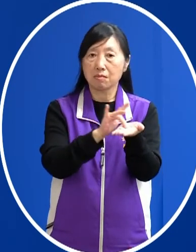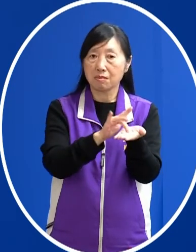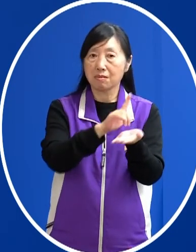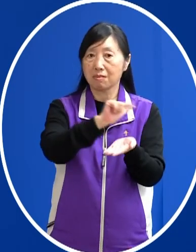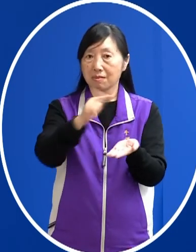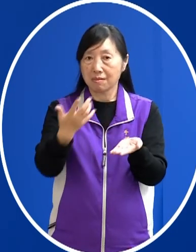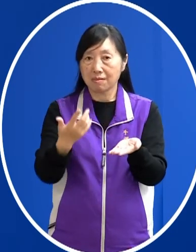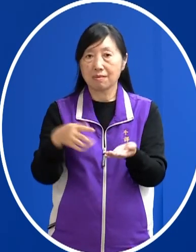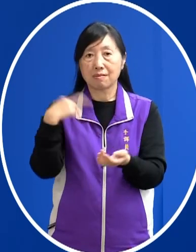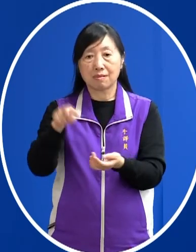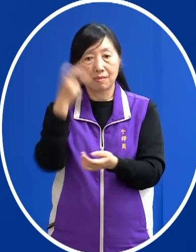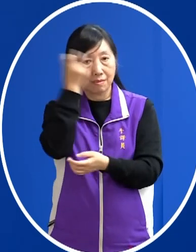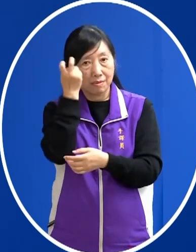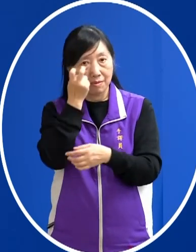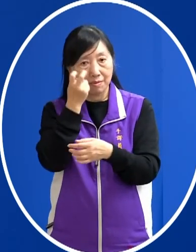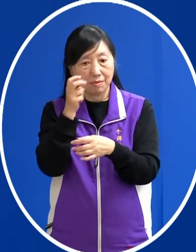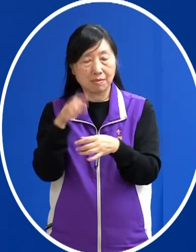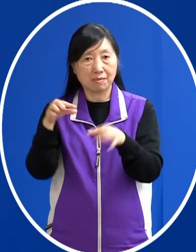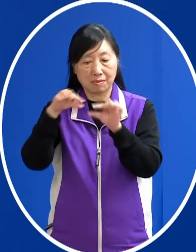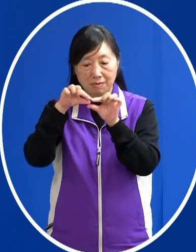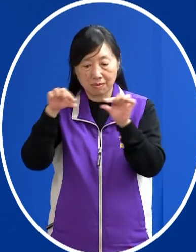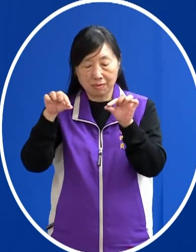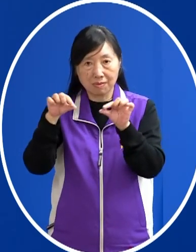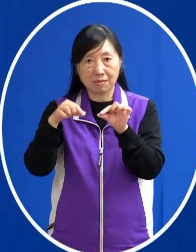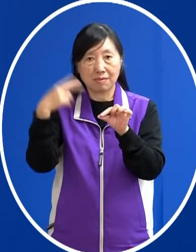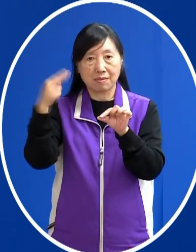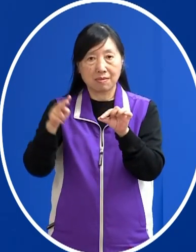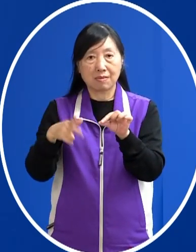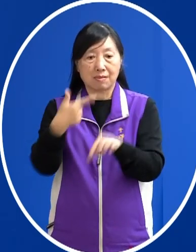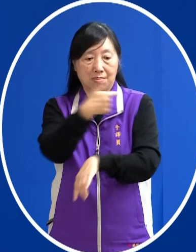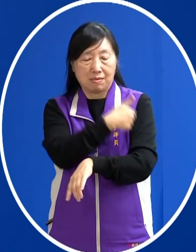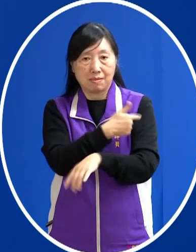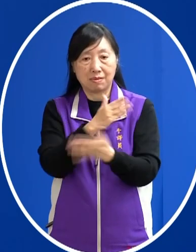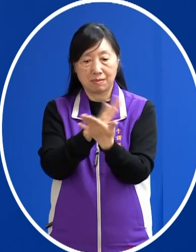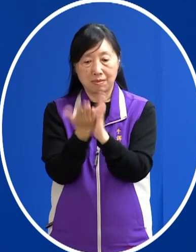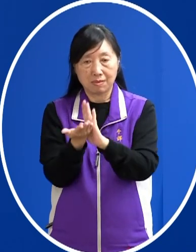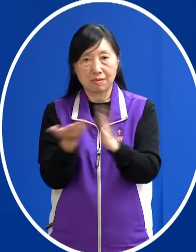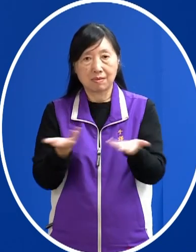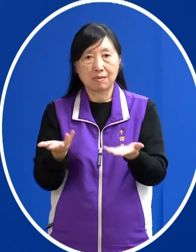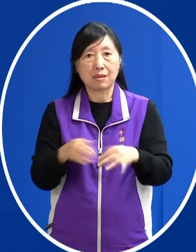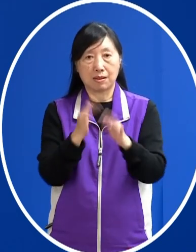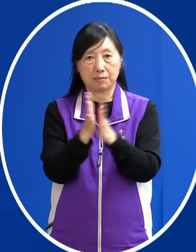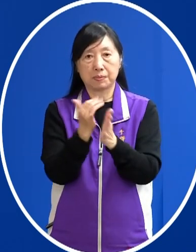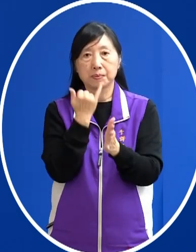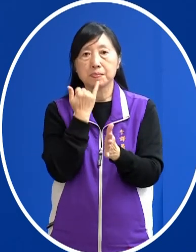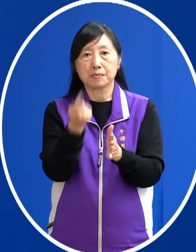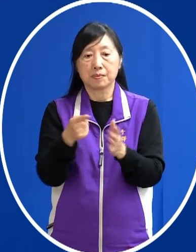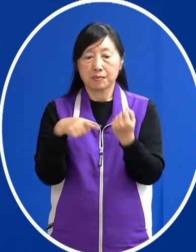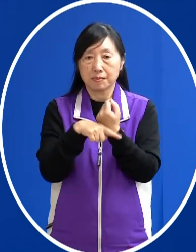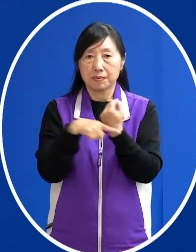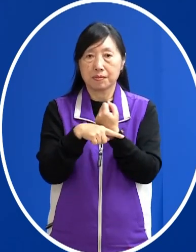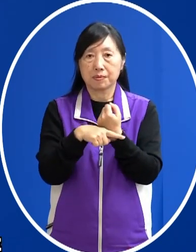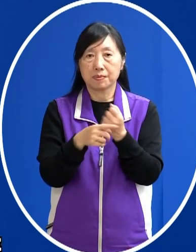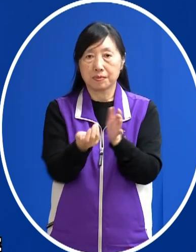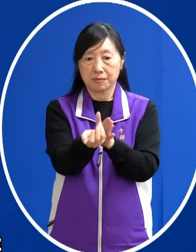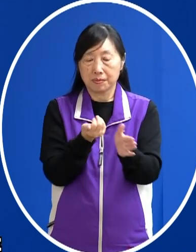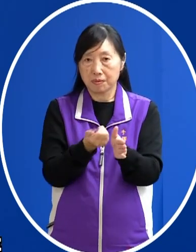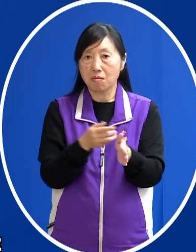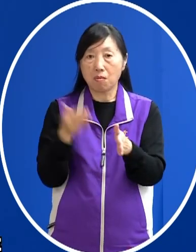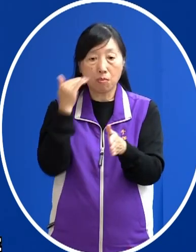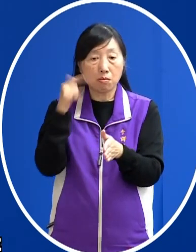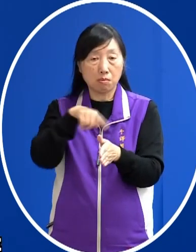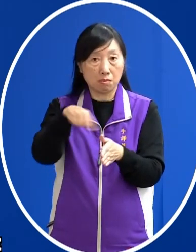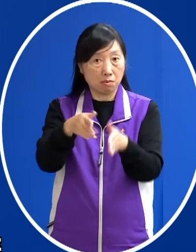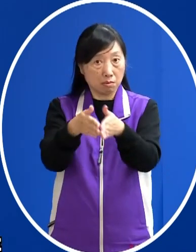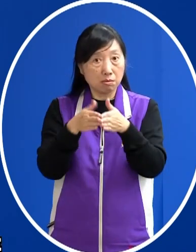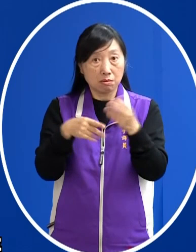发，包括检测的试剂，以及疫苗的发展，我们需要先做一些研究的时候，这